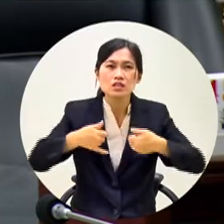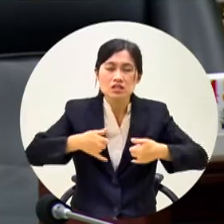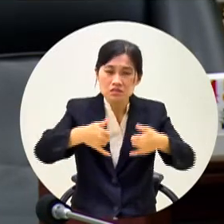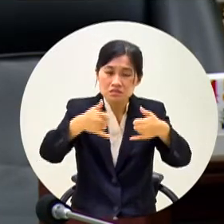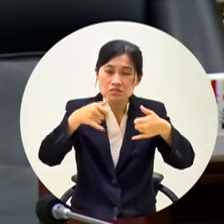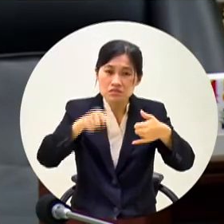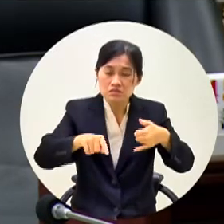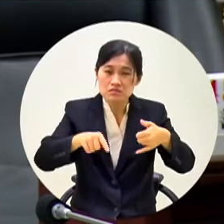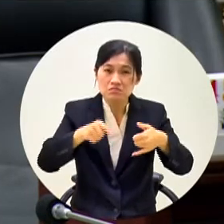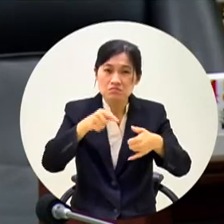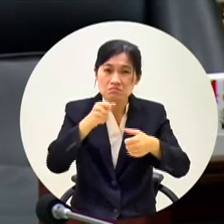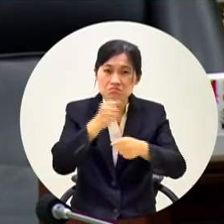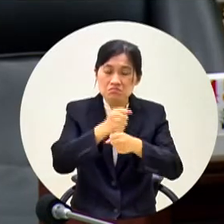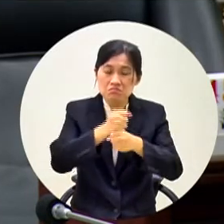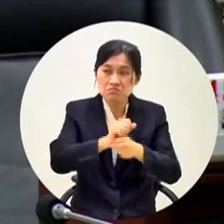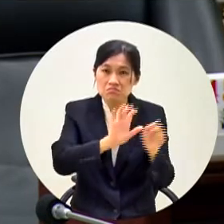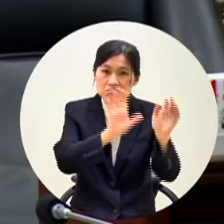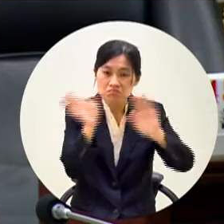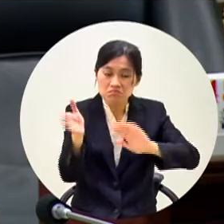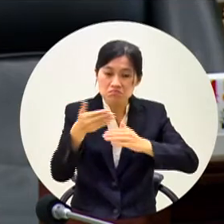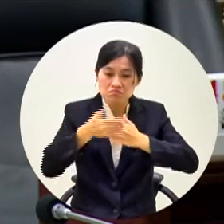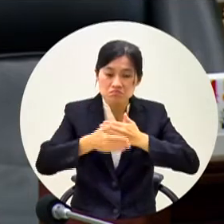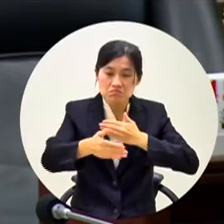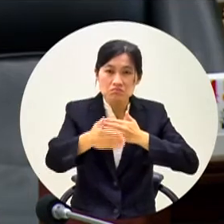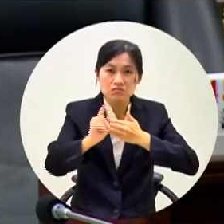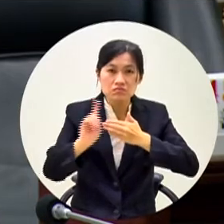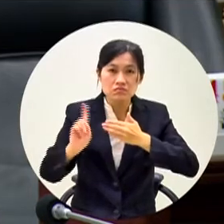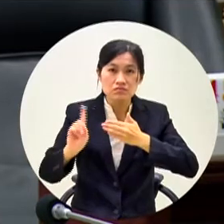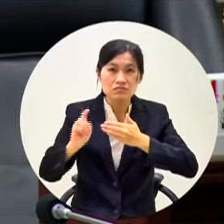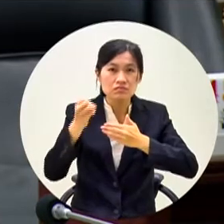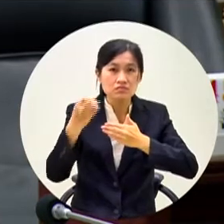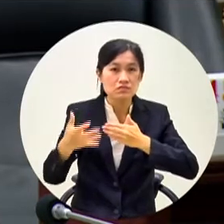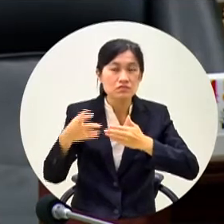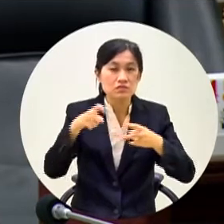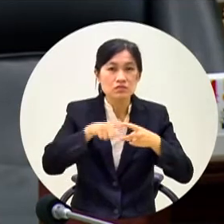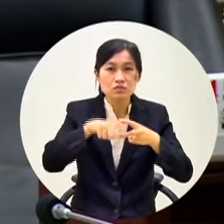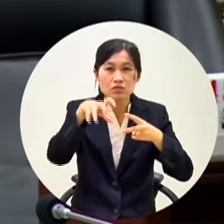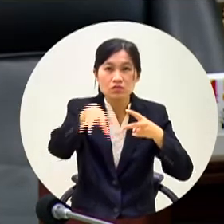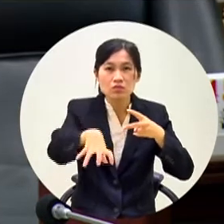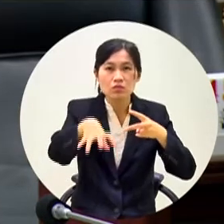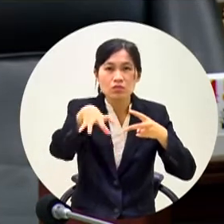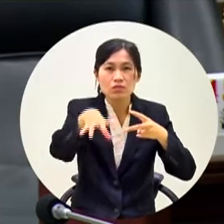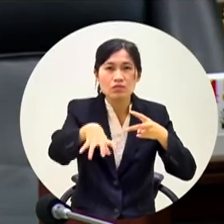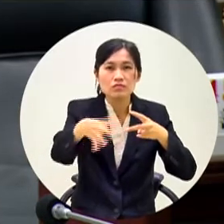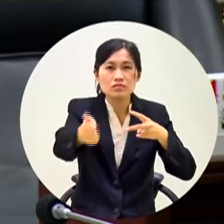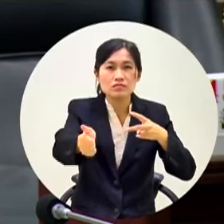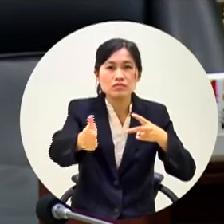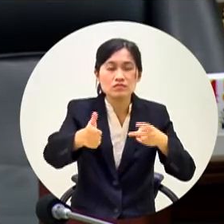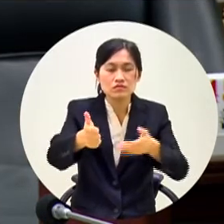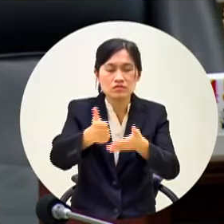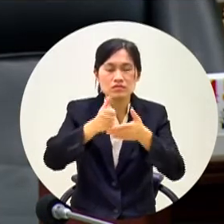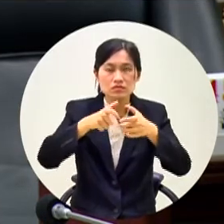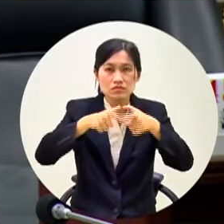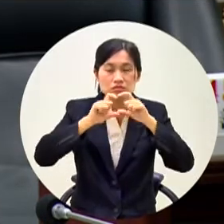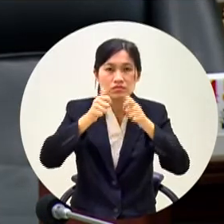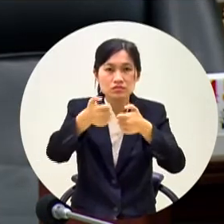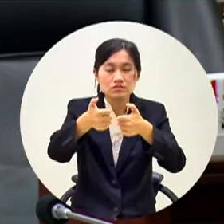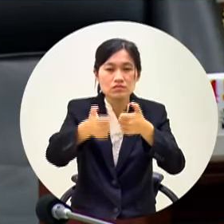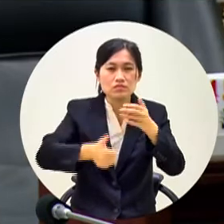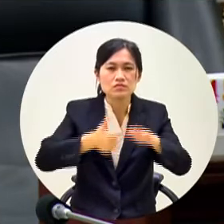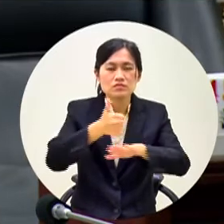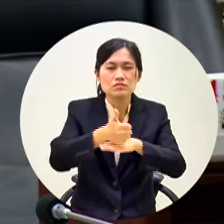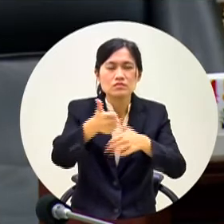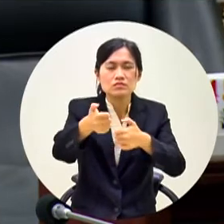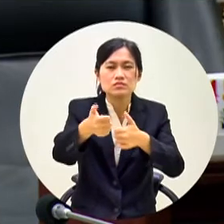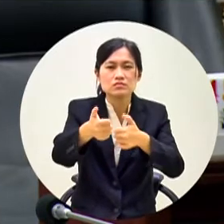进行到安怎？ 新工处处长，请答复。 谢主席吼，感谢你